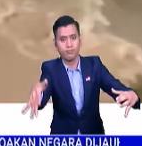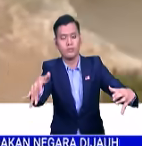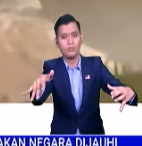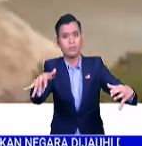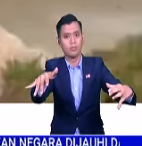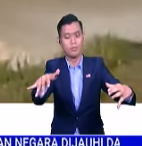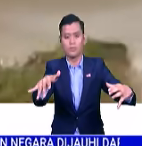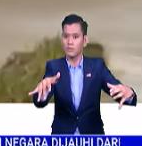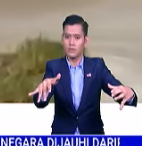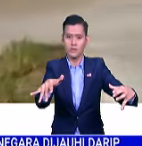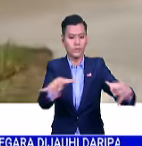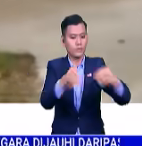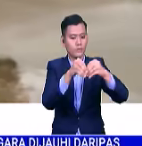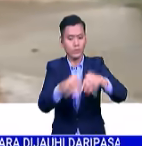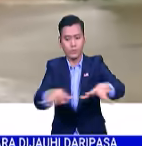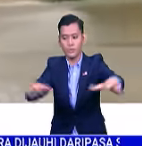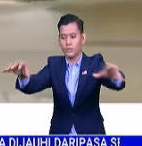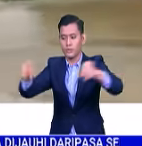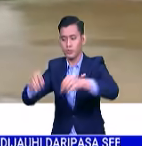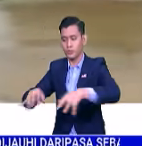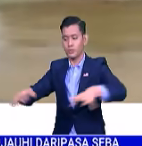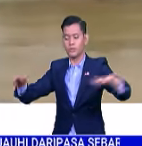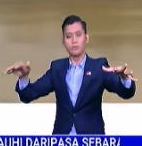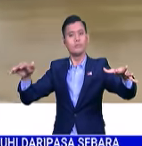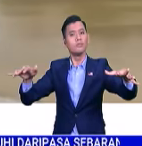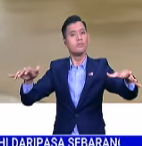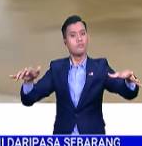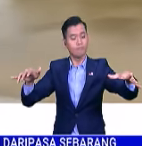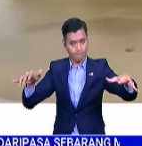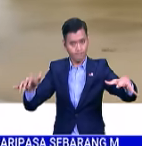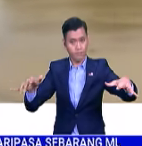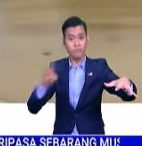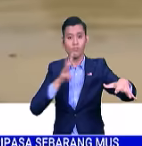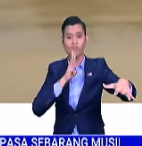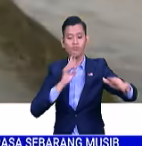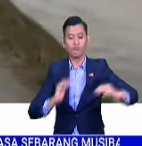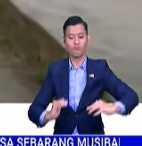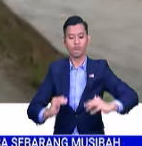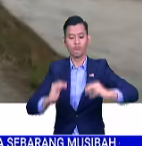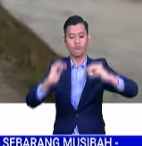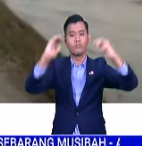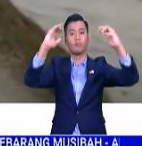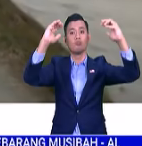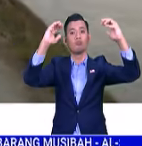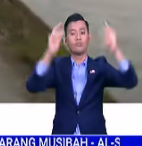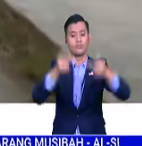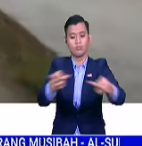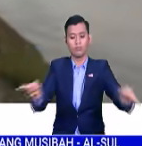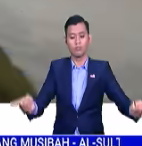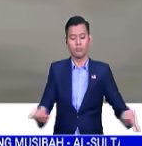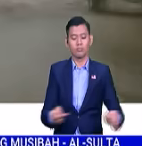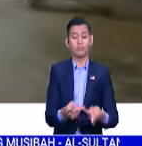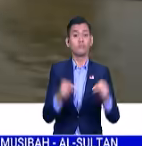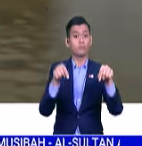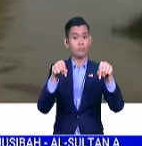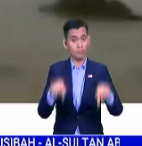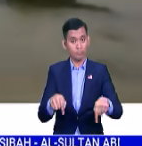dia telah merebakkan lah penebat banjir yang dikatakan ban itu.